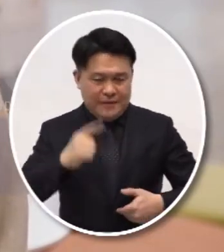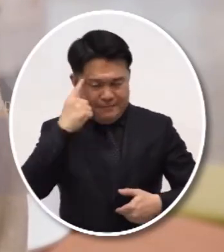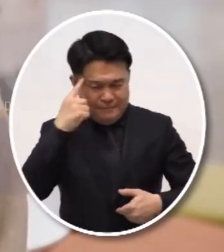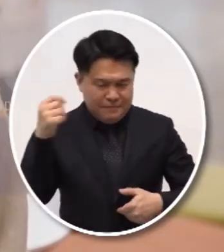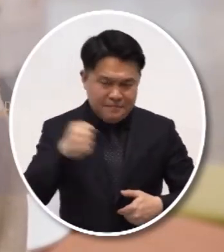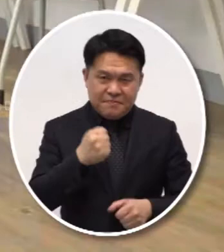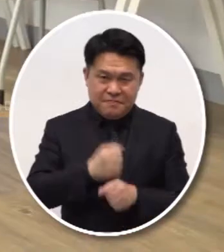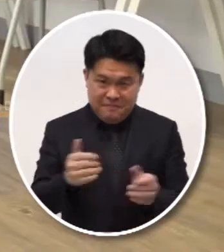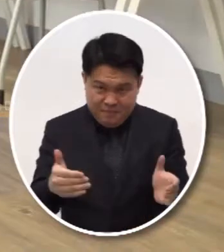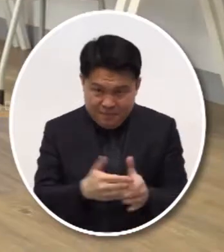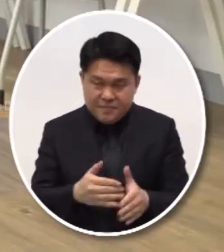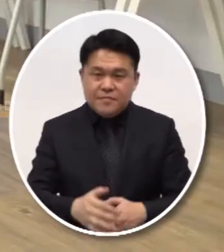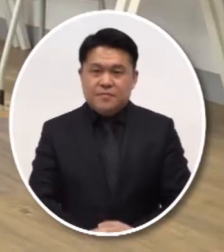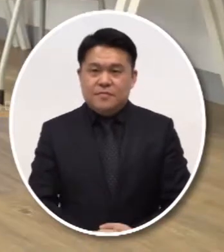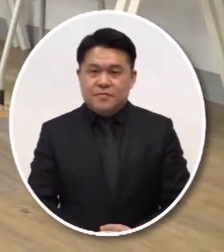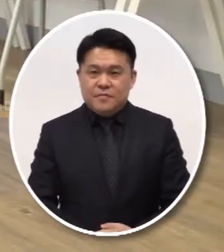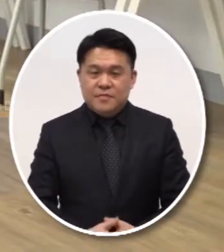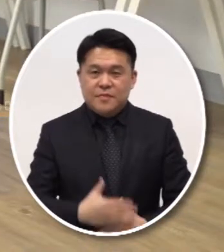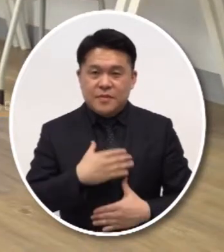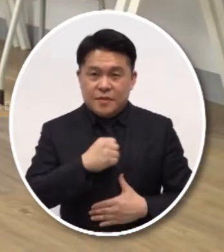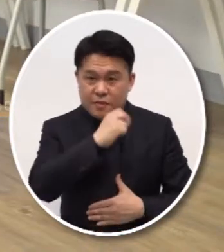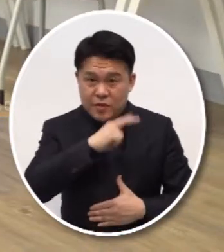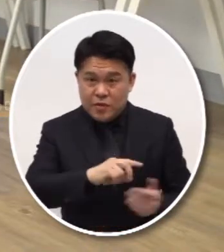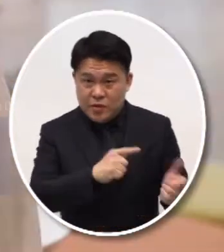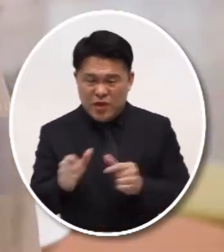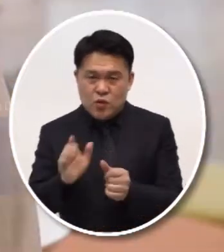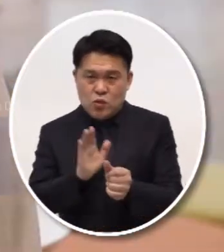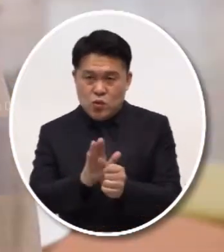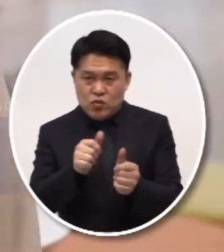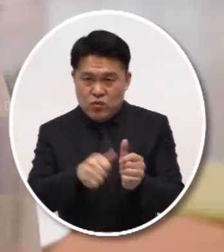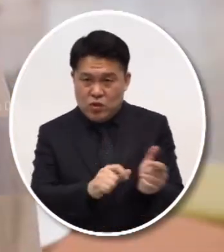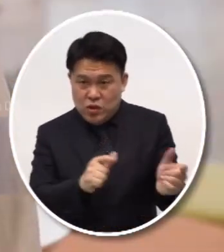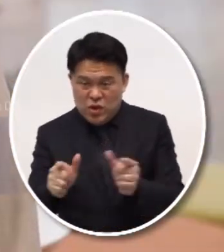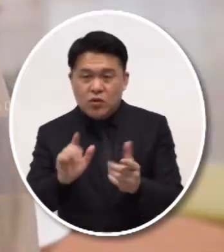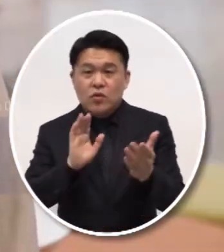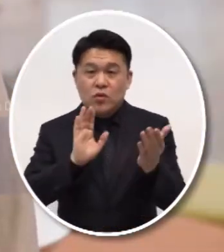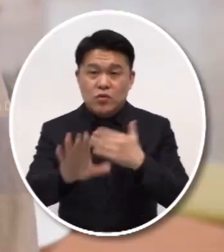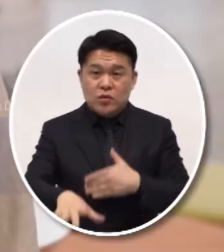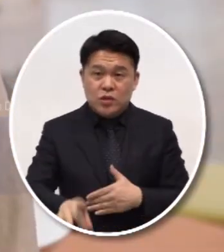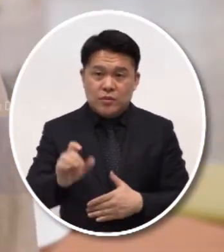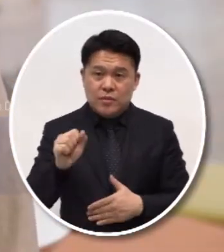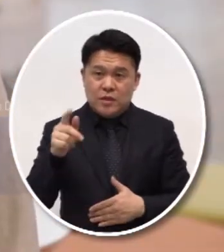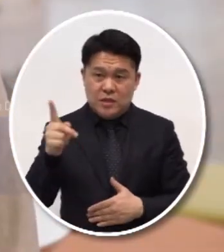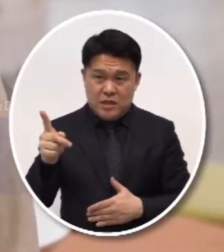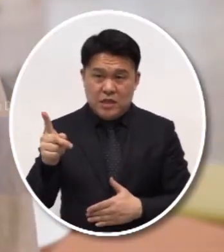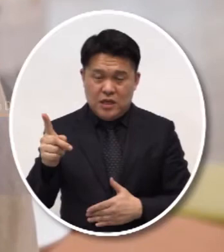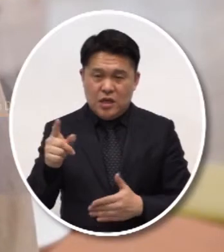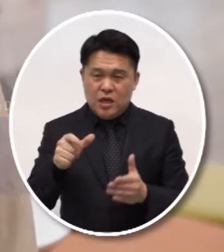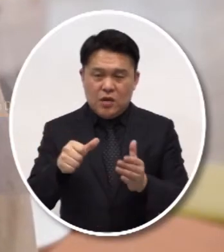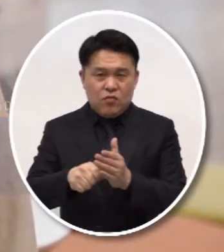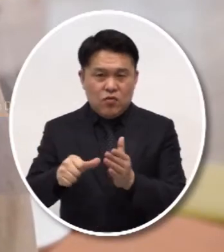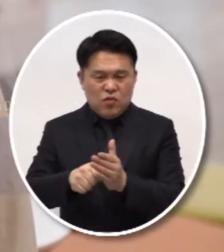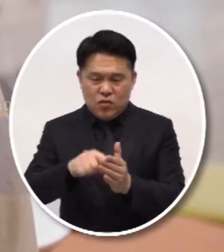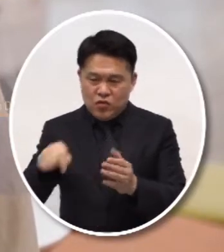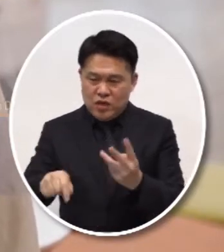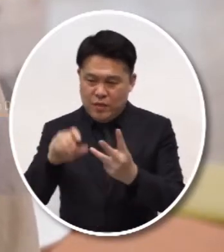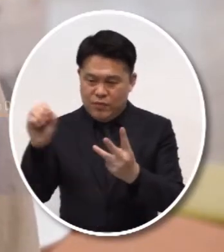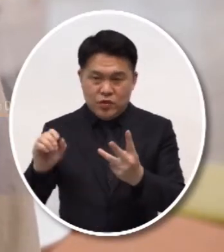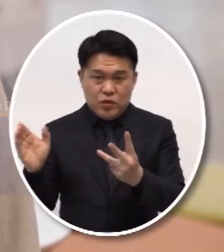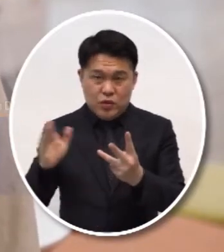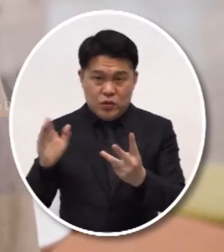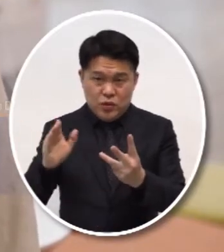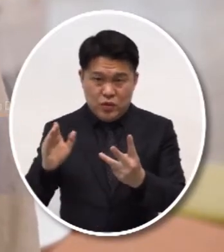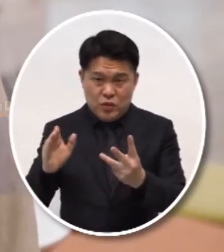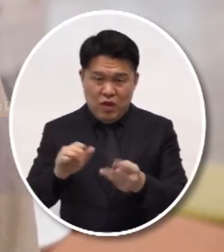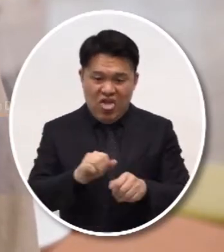중점을 두었습니다. 편의시설과 보조기구 지원을 통해서 초기에 SK 하이닉스 전체 물량의 3%